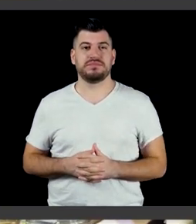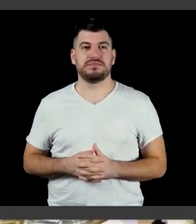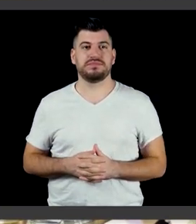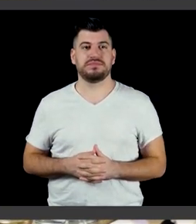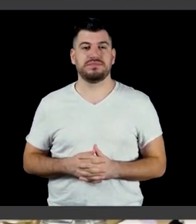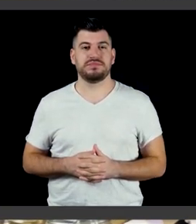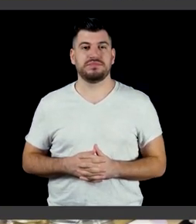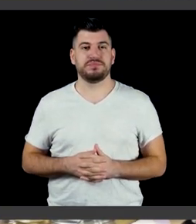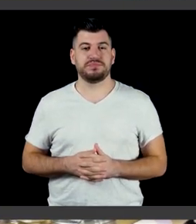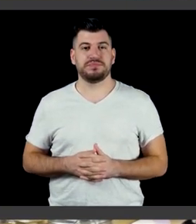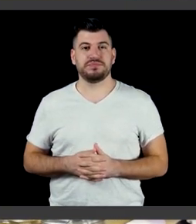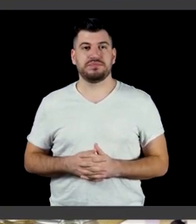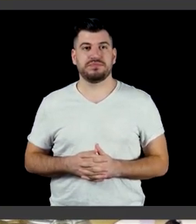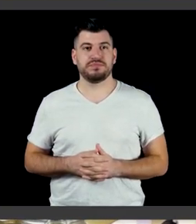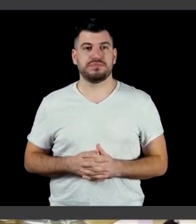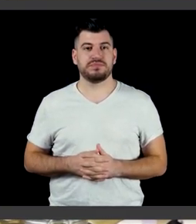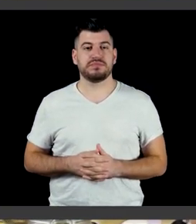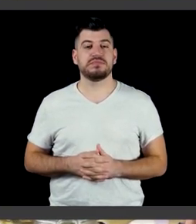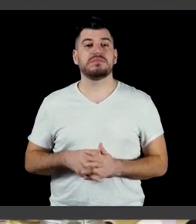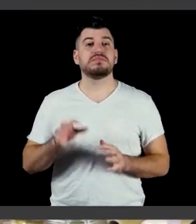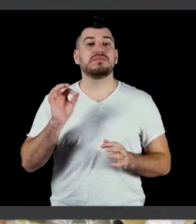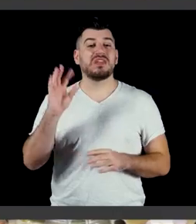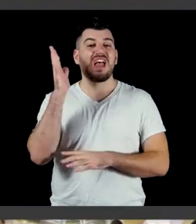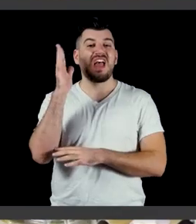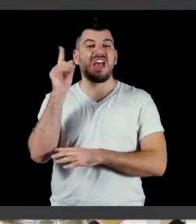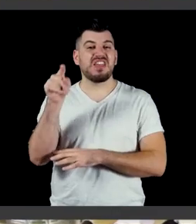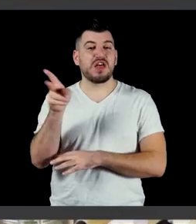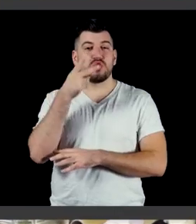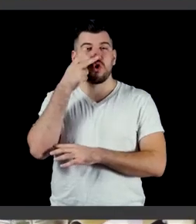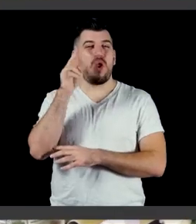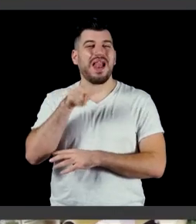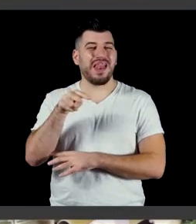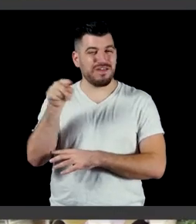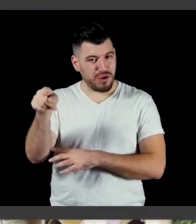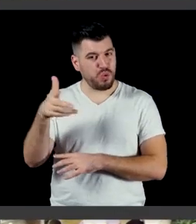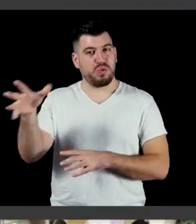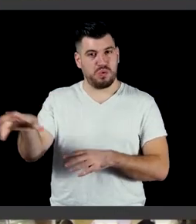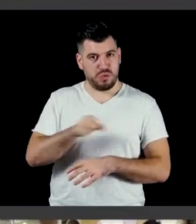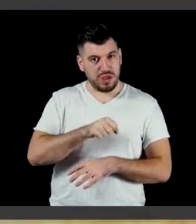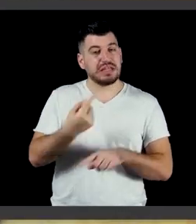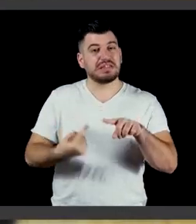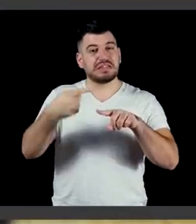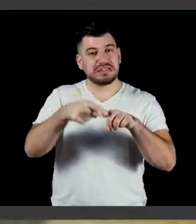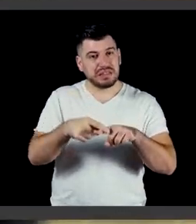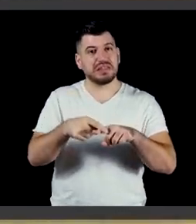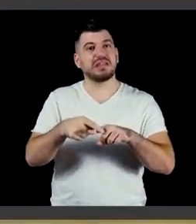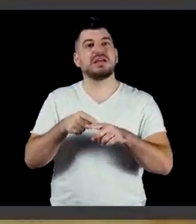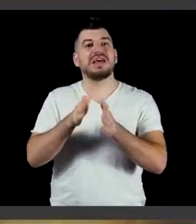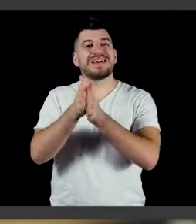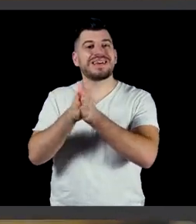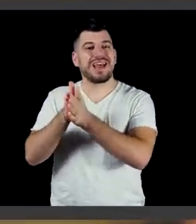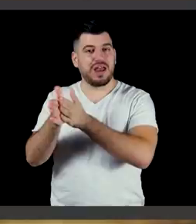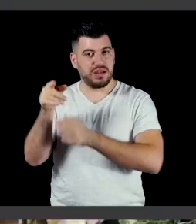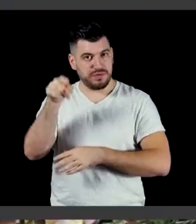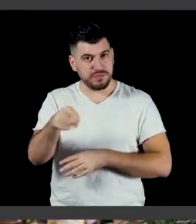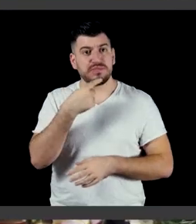Θα πάρω μπόλικο δέντρο λίβανο και μπόλικη ρίγανη. Σε περίπτωση που δεν βρείτε φρέσκα μυρωδικά από τα δύο, θα